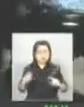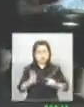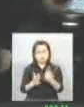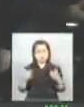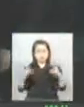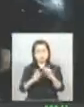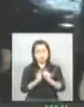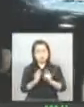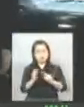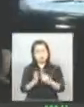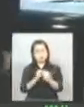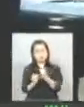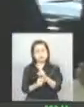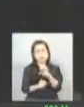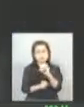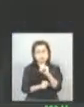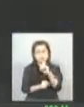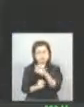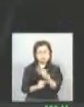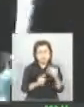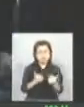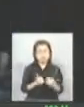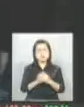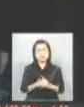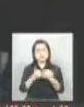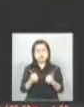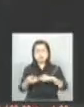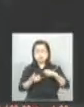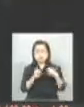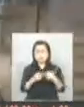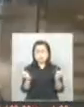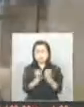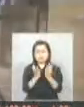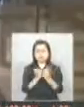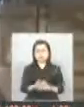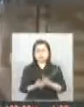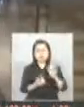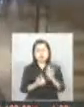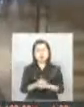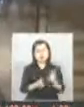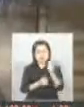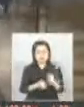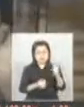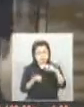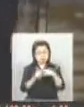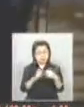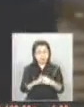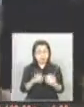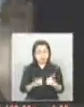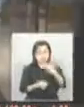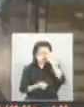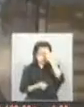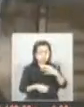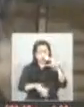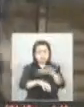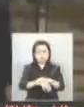แต่ปี2552และเกิดขึ้นขณะที่มีความขัดแย้งระหว่าง2ชาติมหาอำนาจแห่งเอเชียหลังจากญี่ปุ่นควบคุมตัวลูกเ